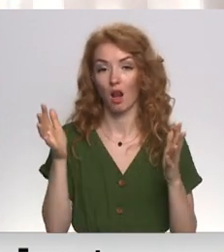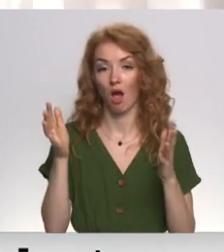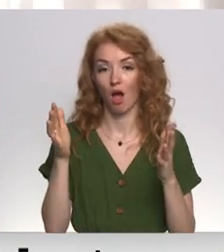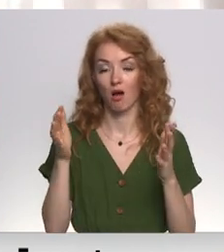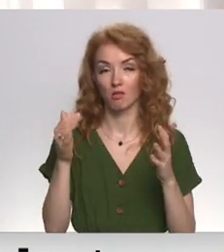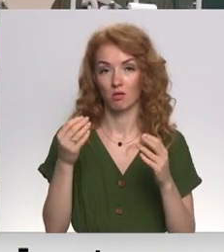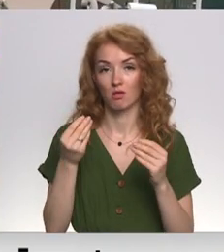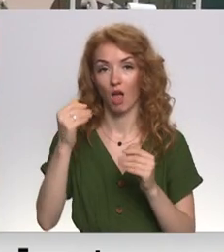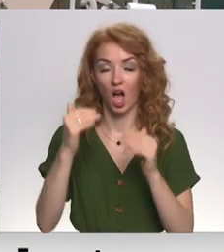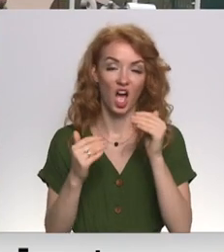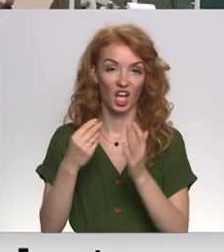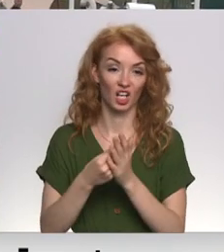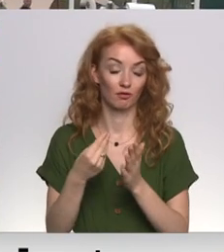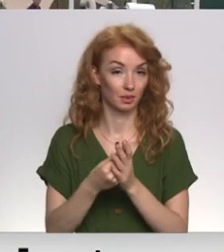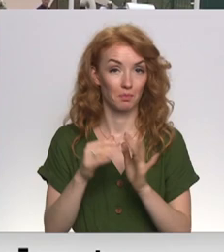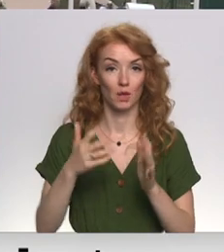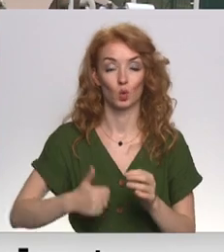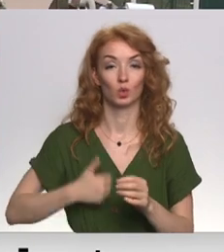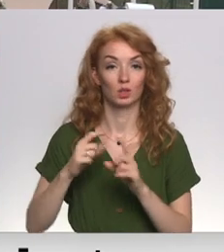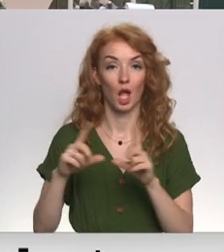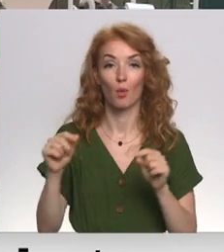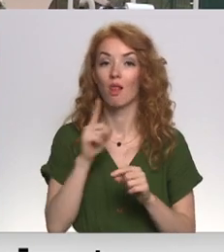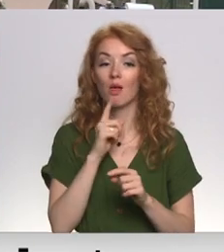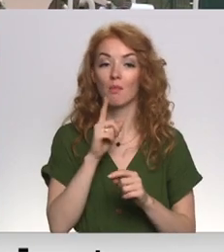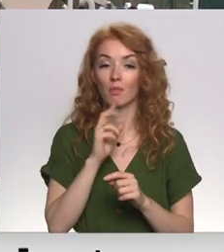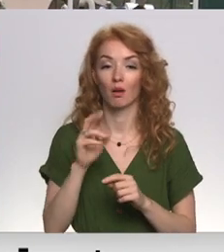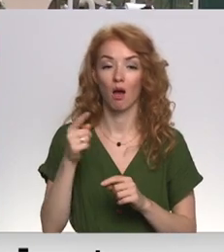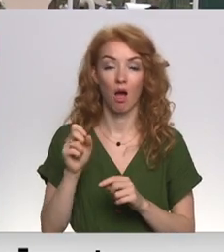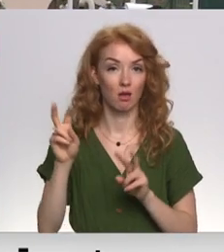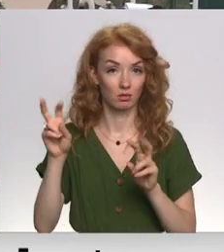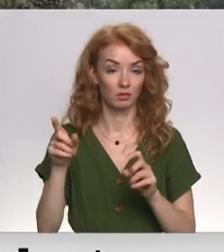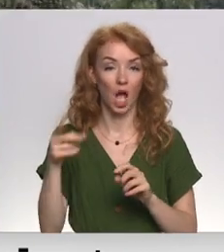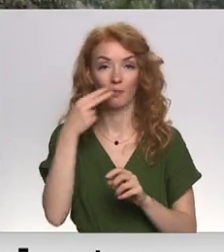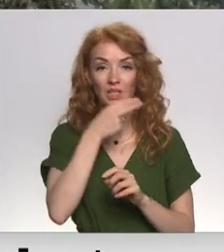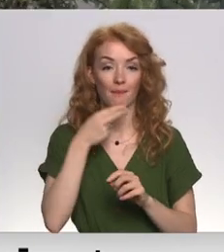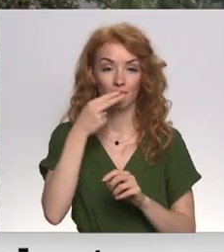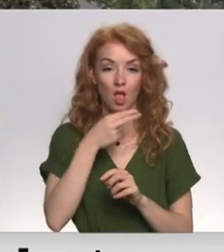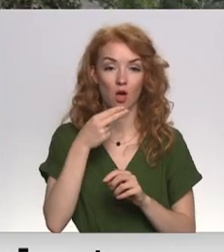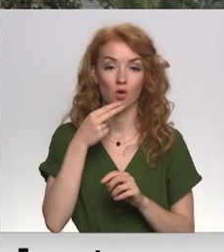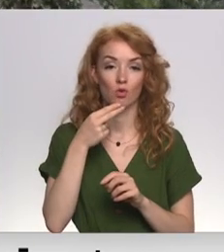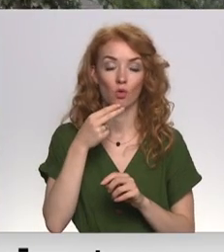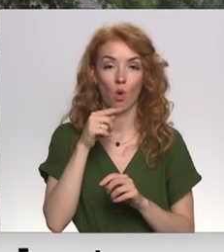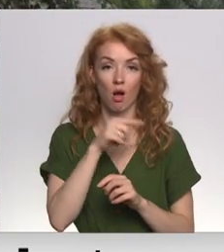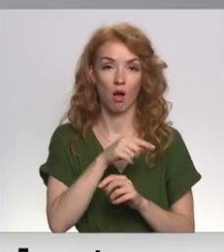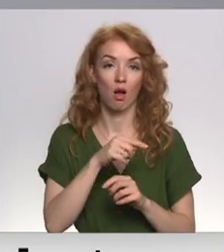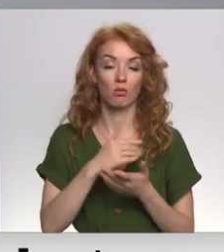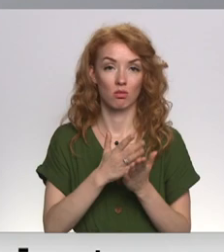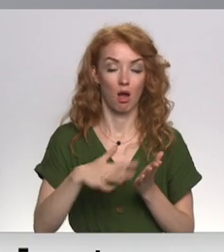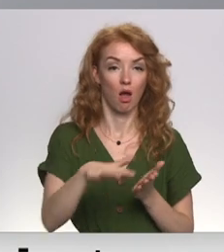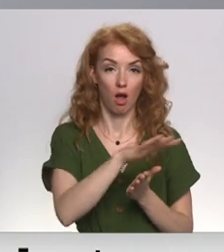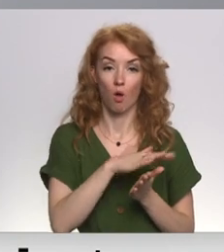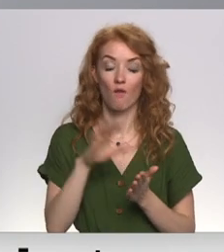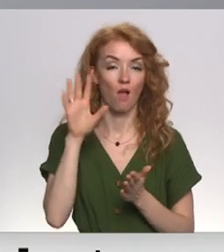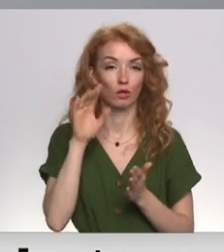tarifiem iedzīvotājiem. Tikmēr uzņēmumā Liepājas RAS, kas apsaimnieko daļā Kurzemes radītos atkritumus, saka, valsts